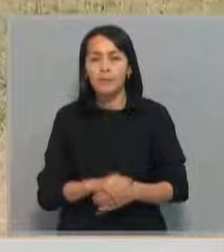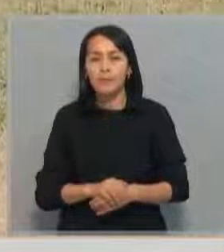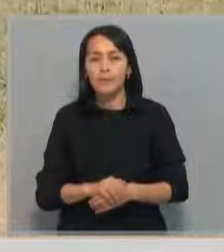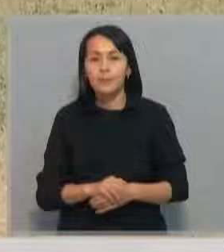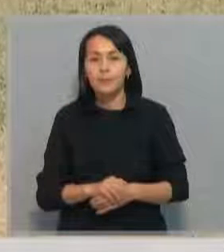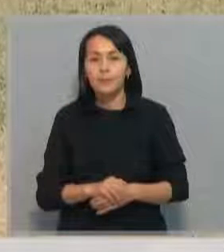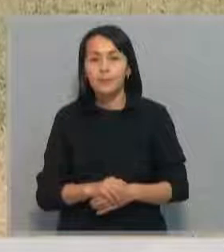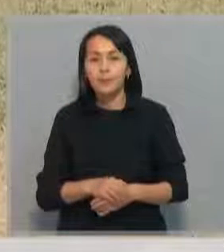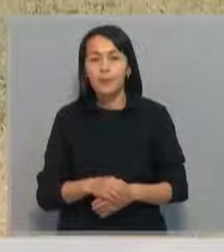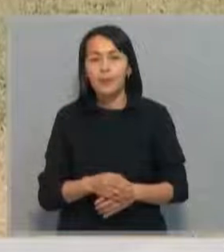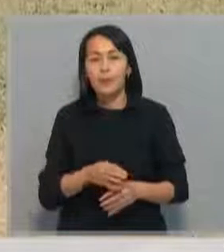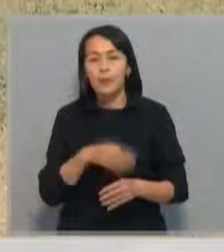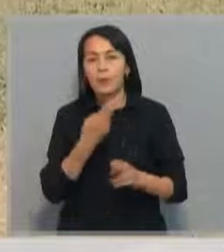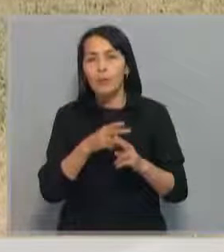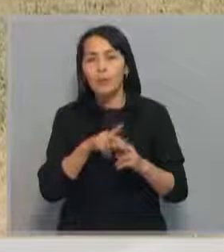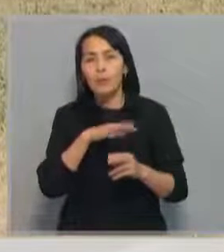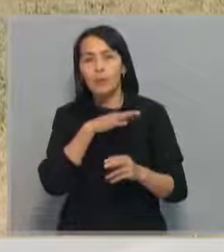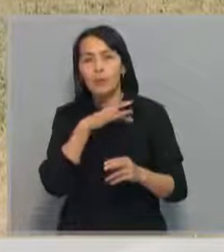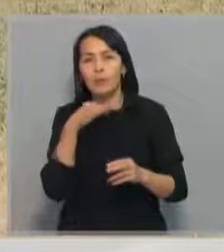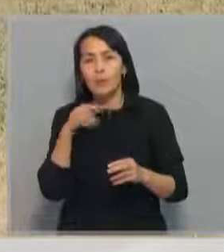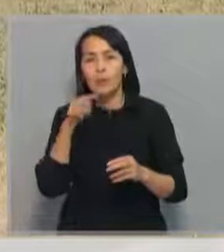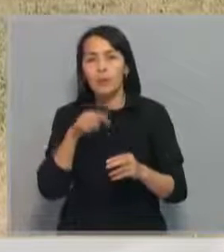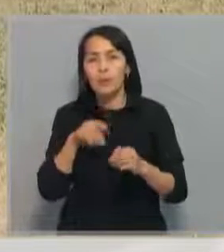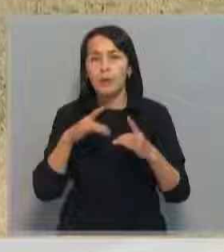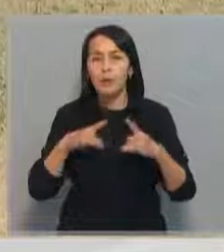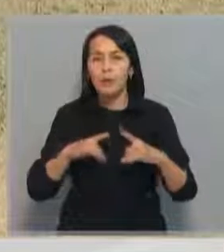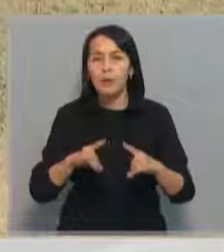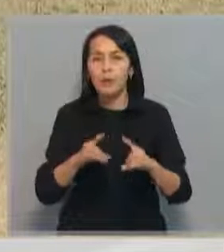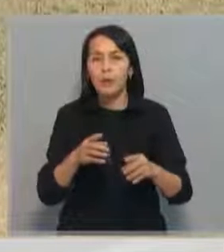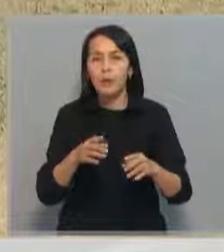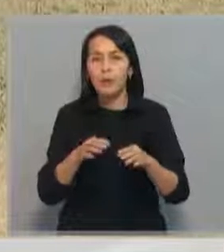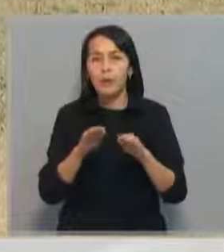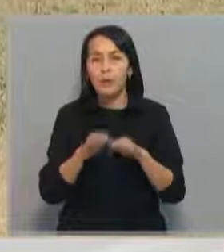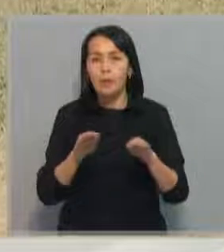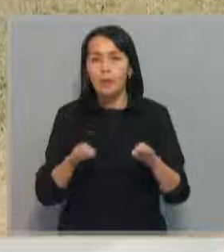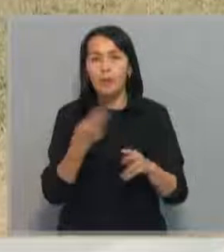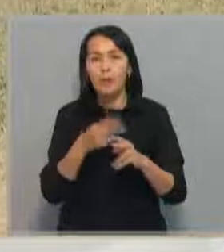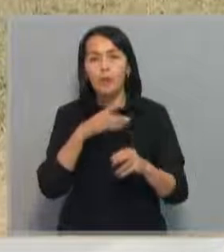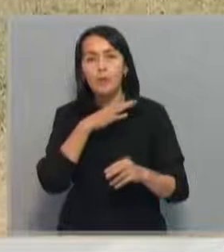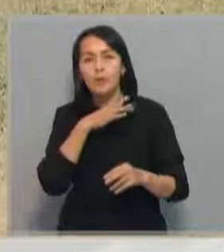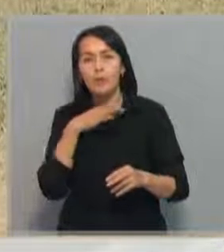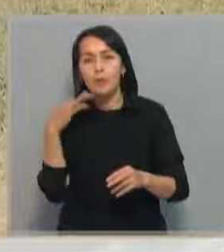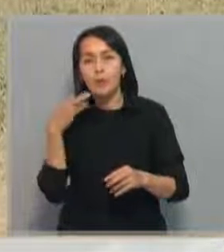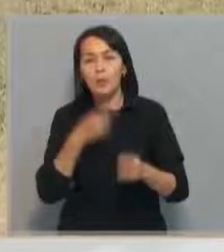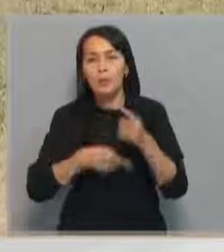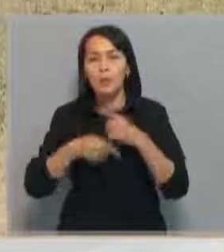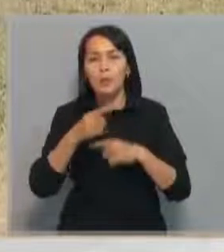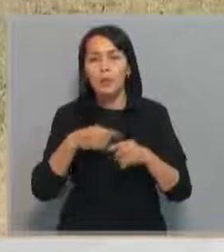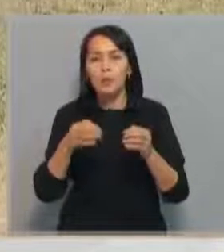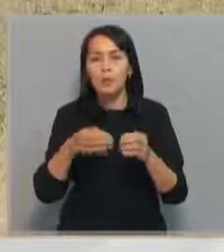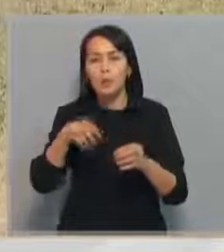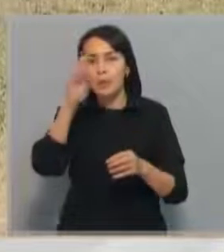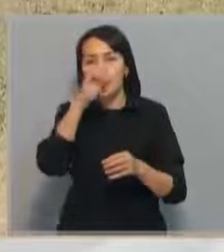оның тереңде жатыр түбі. Одан тараған ұрпақтардың өзі Құдайға шүкір жаман емес, бабаларымыздың алды ел